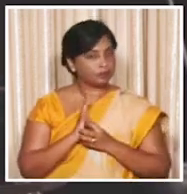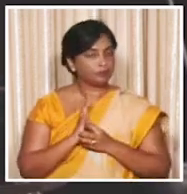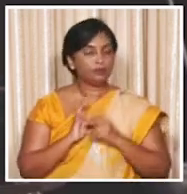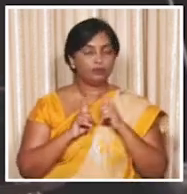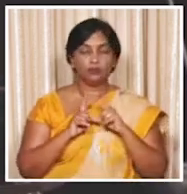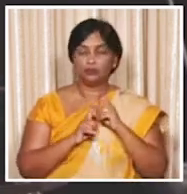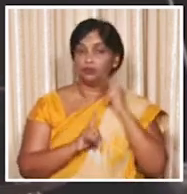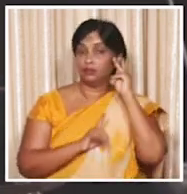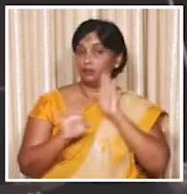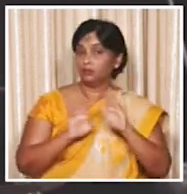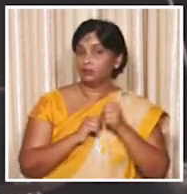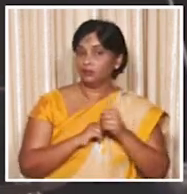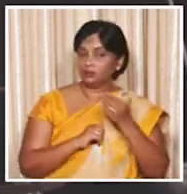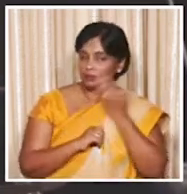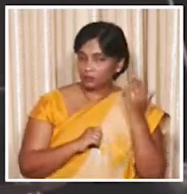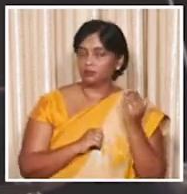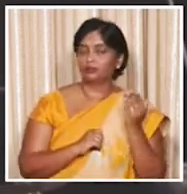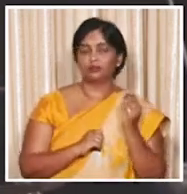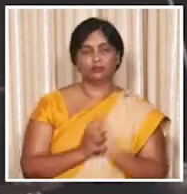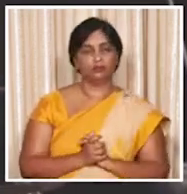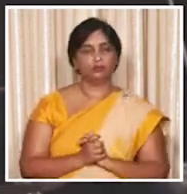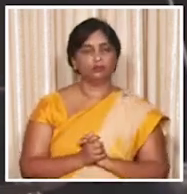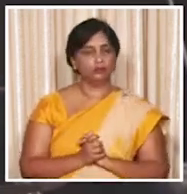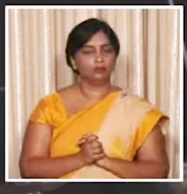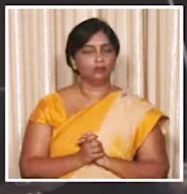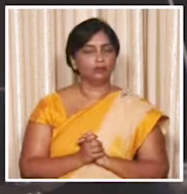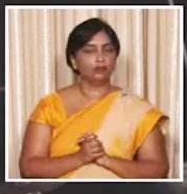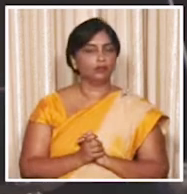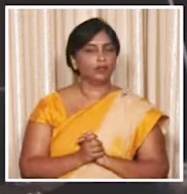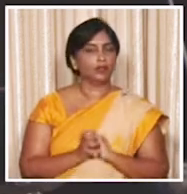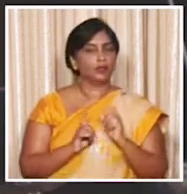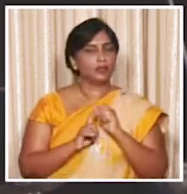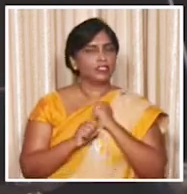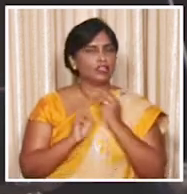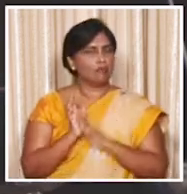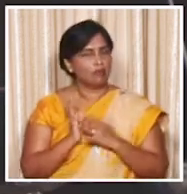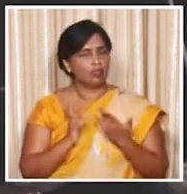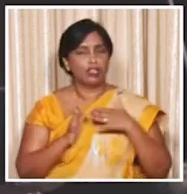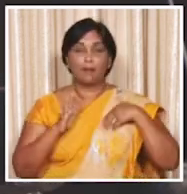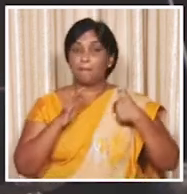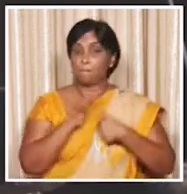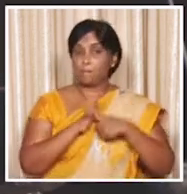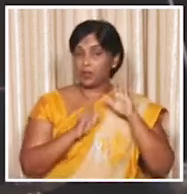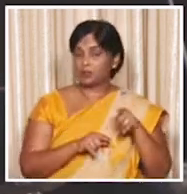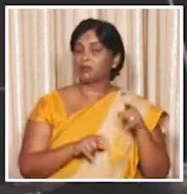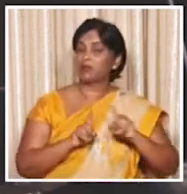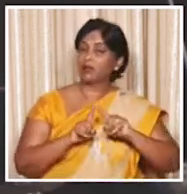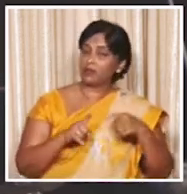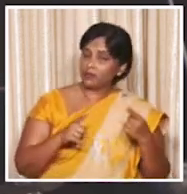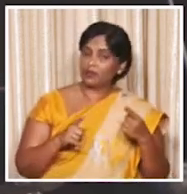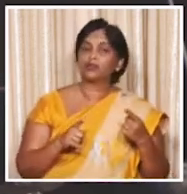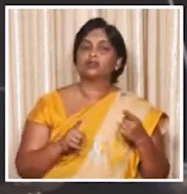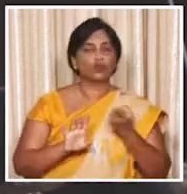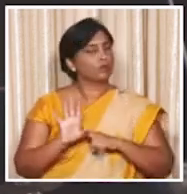இதனுடைய ஒரு பிஎஸ்பிஎம் செய்வதென்றாலும், அது அதிபர்களுக்கான முகாமியை செய்வதென்றாலும், இப்படியான ஒரு உப அலுவலகத்தை உருவாக்குவதன் மூலம் கல்வியில் இன்னும்